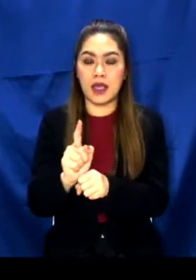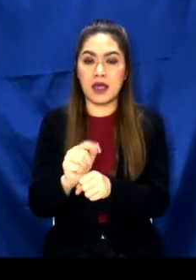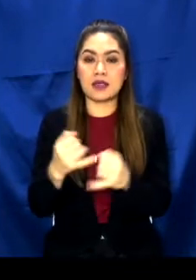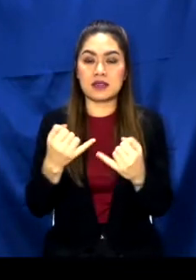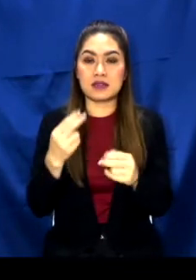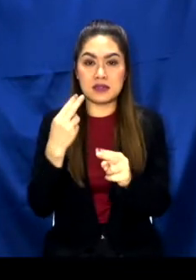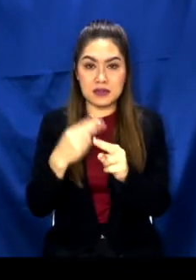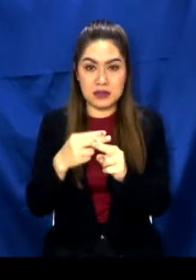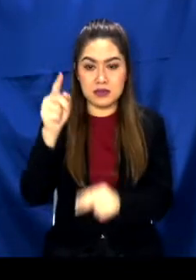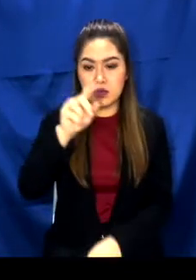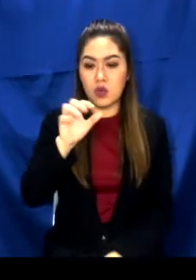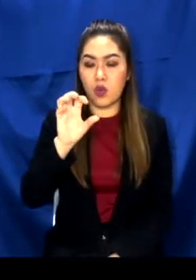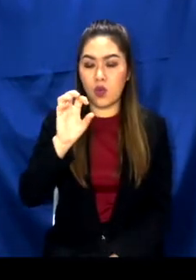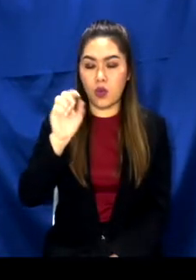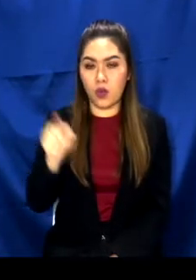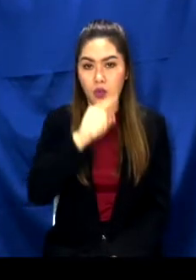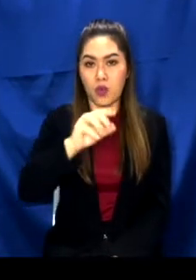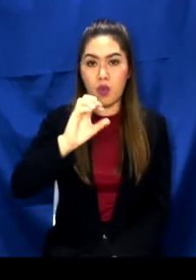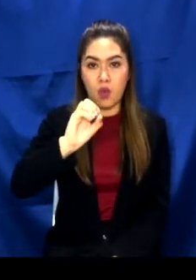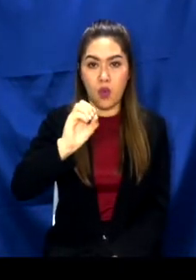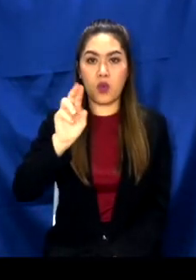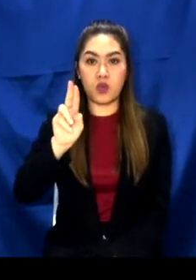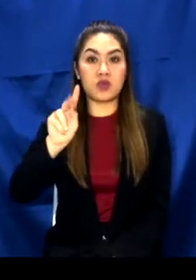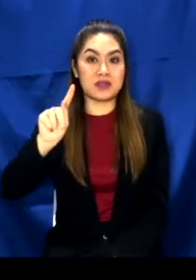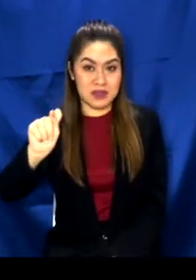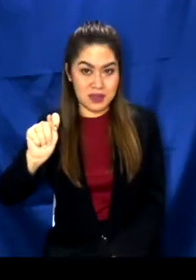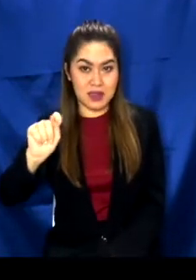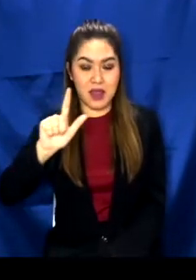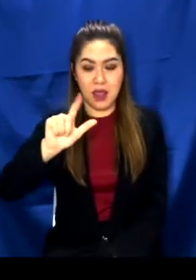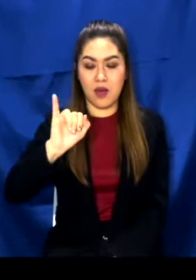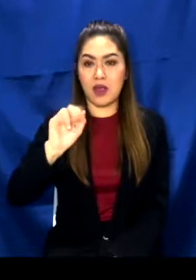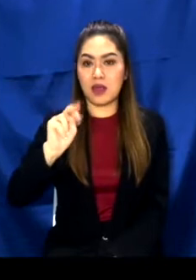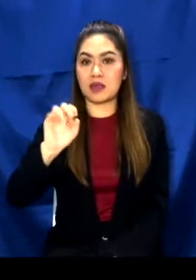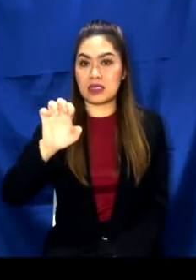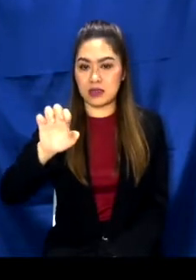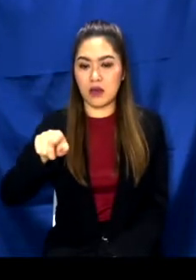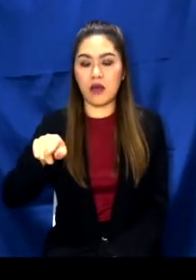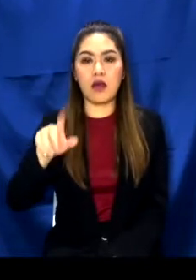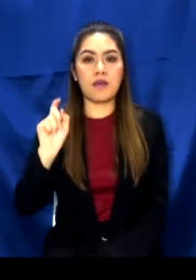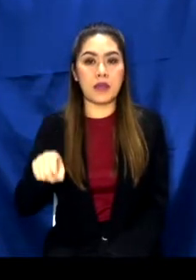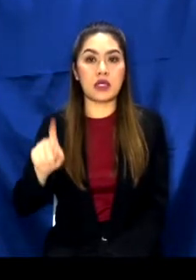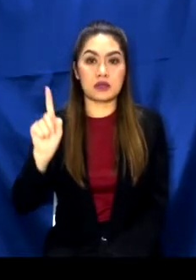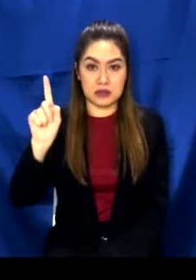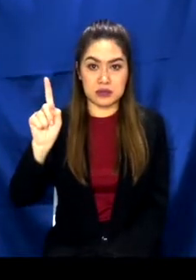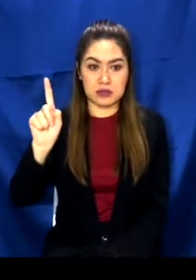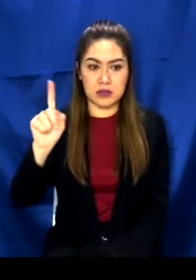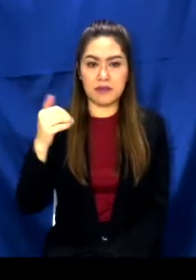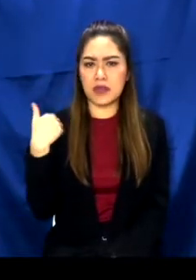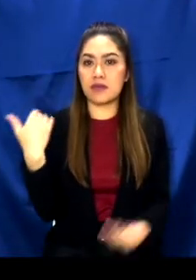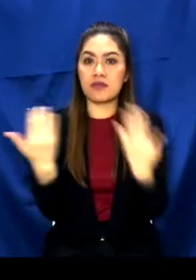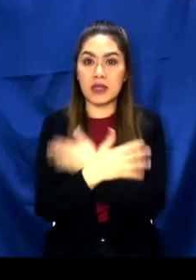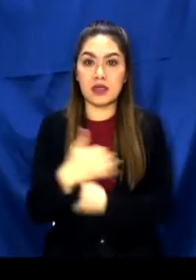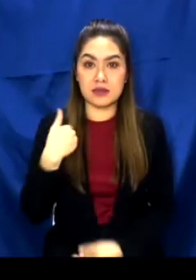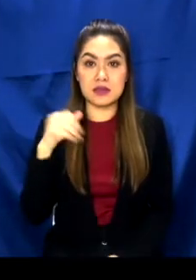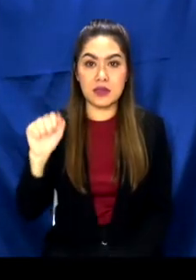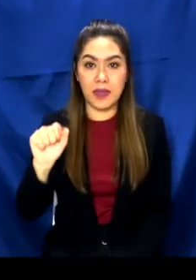งนี้ค่ะพอได้แล้วนะเราก็คลิกไปเลยหนึ่งทีเห็นไหมคะว่ามันมีการเปลี่ยนแปลงใน